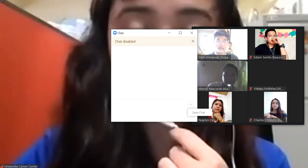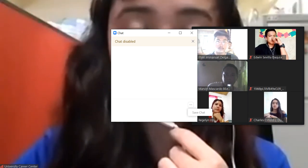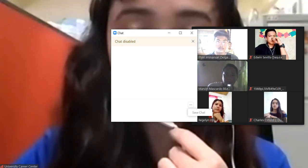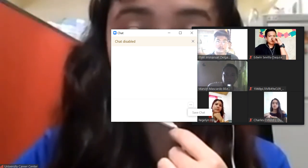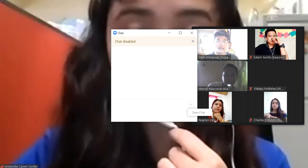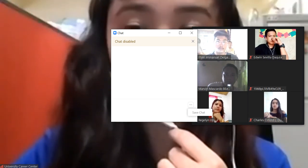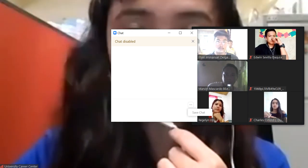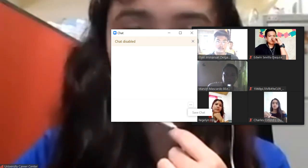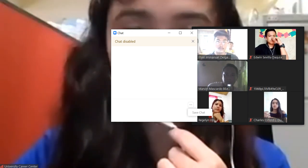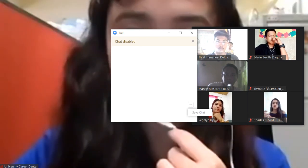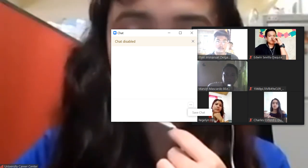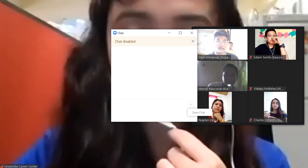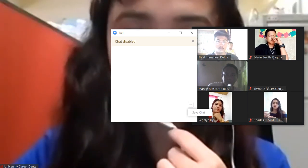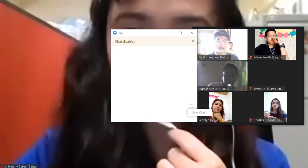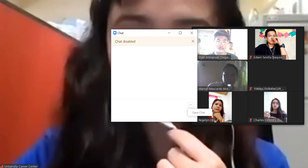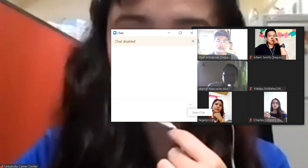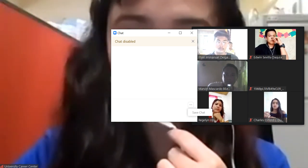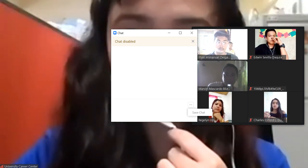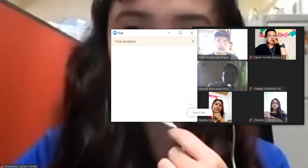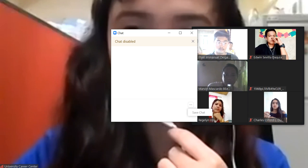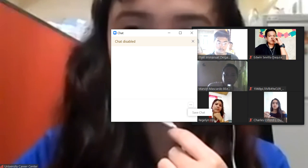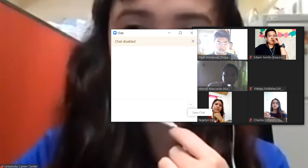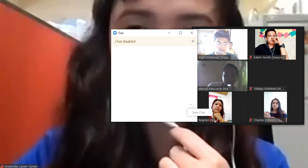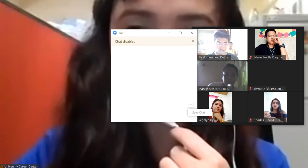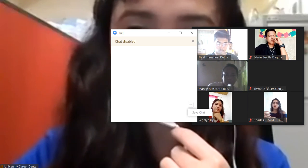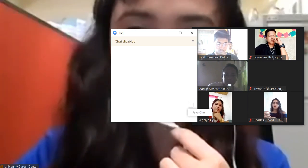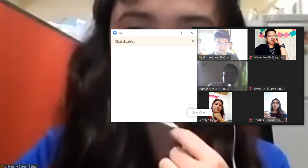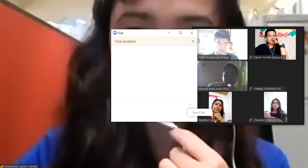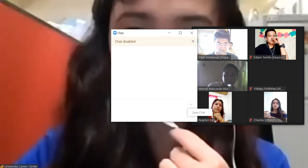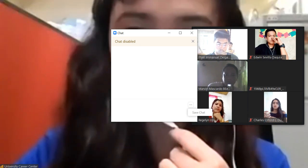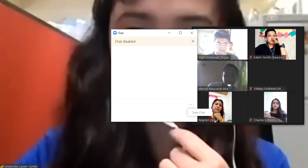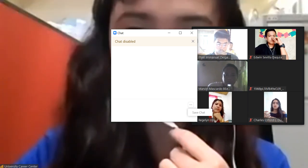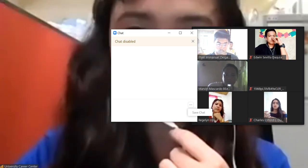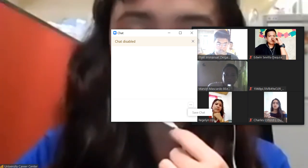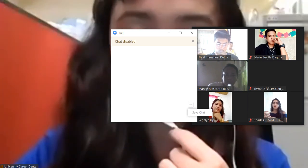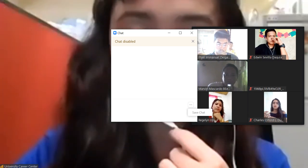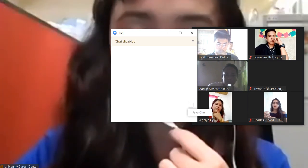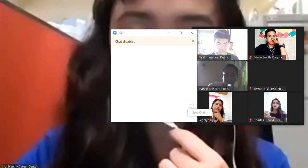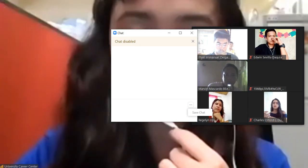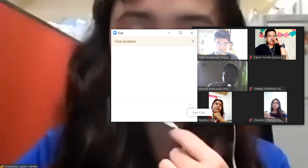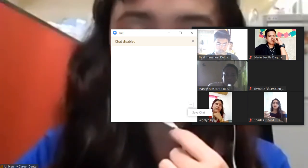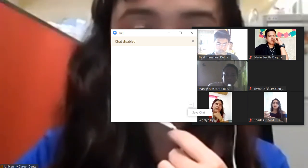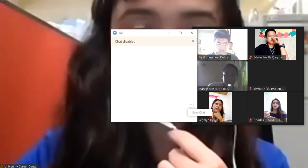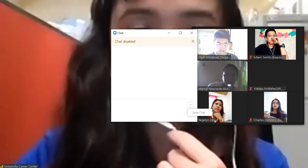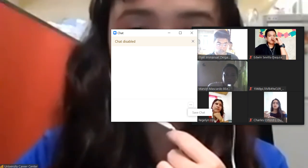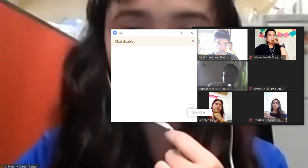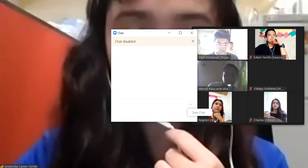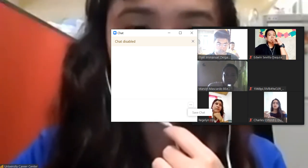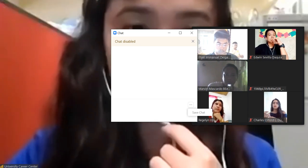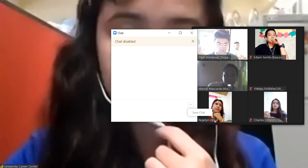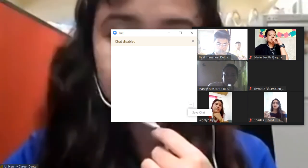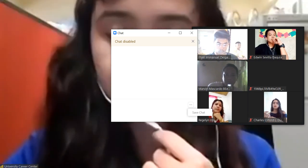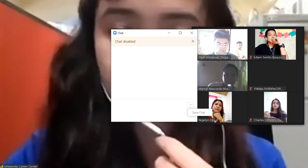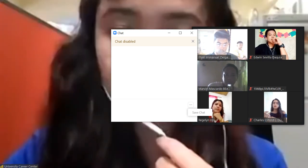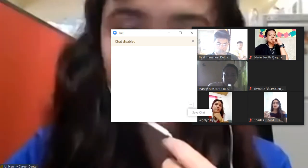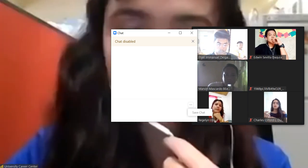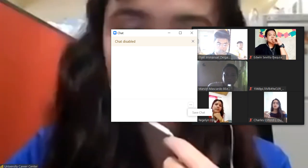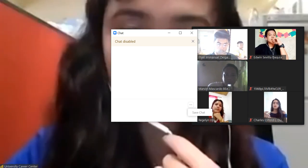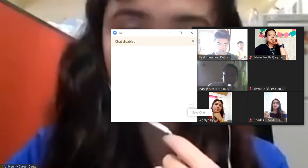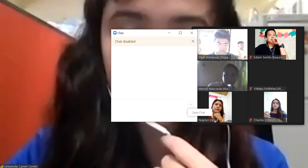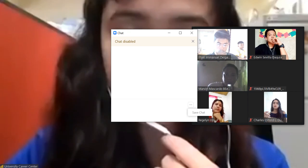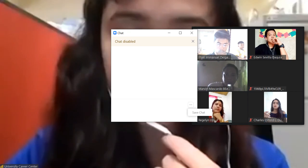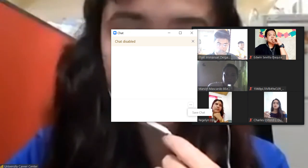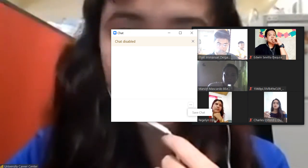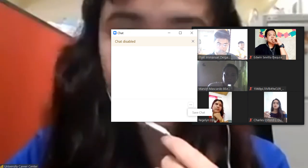unlock. Unlock na guys. Gani gilock to na mo kay nag-take ng screenshot para dili mo kuan. Ah, okay.